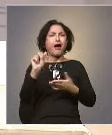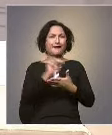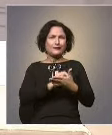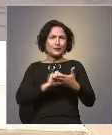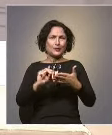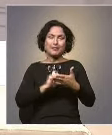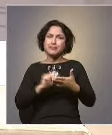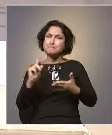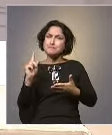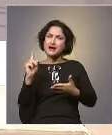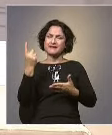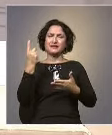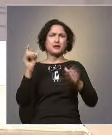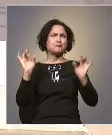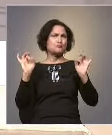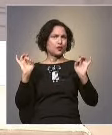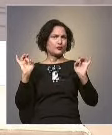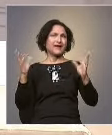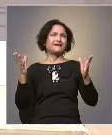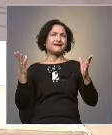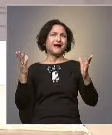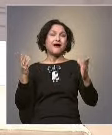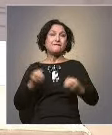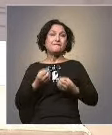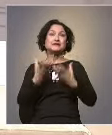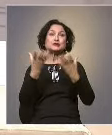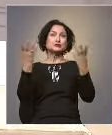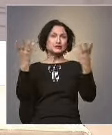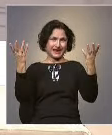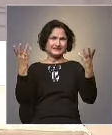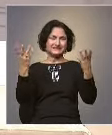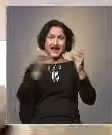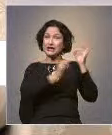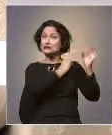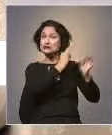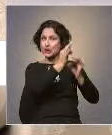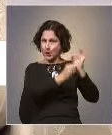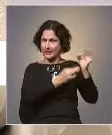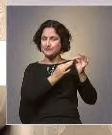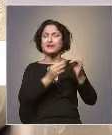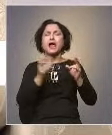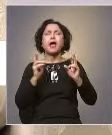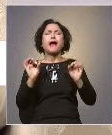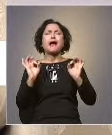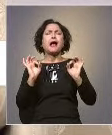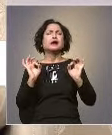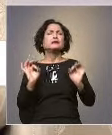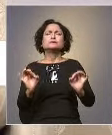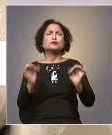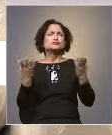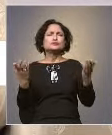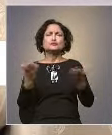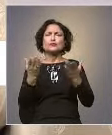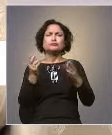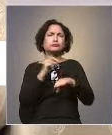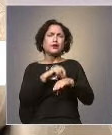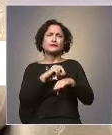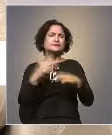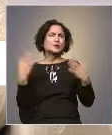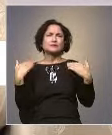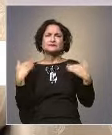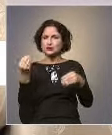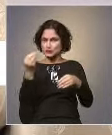модерна българска възрожденска история. Добре. Как Пловдивския университет ще участва в това честване? Разбрах,